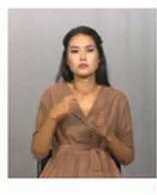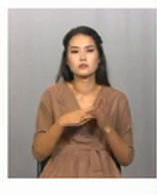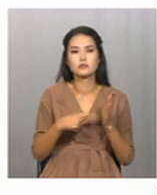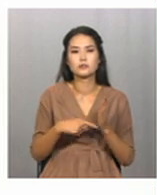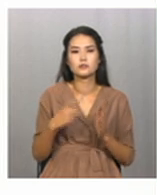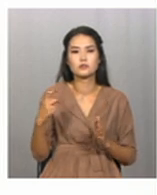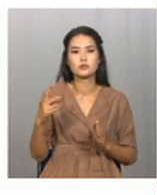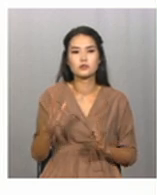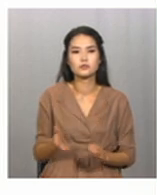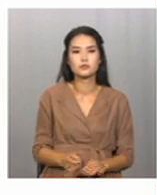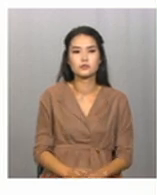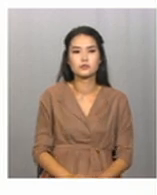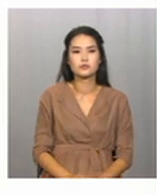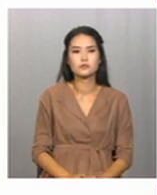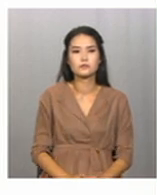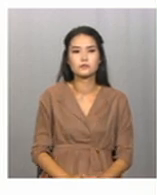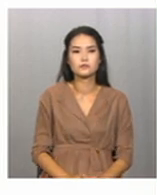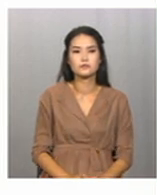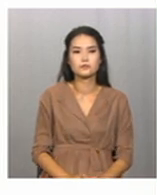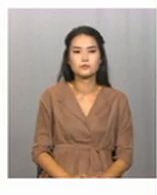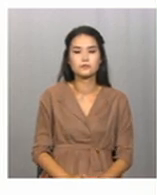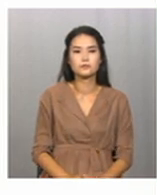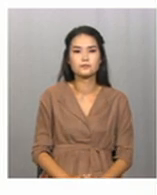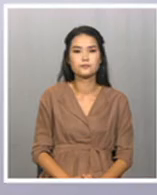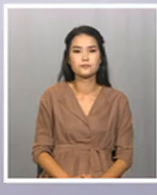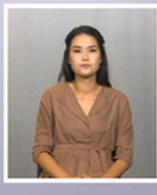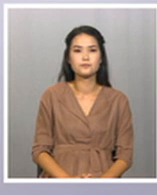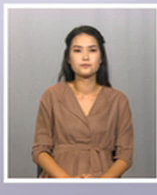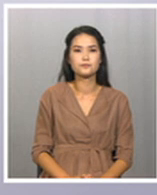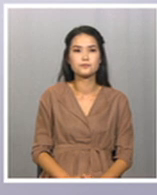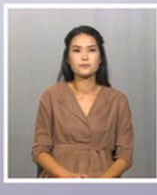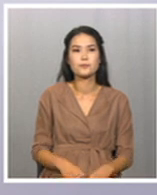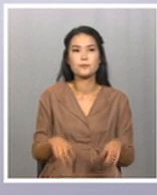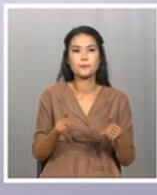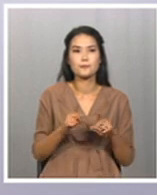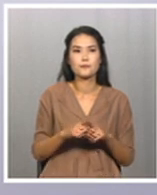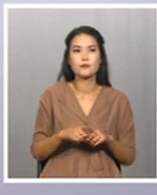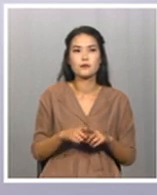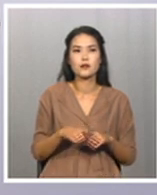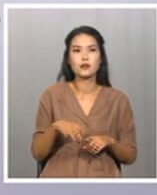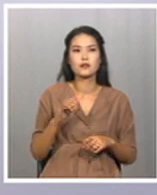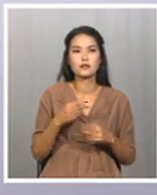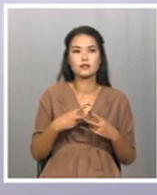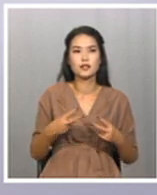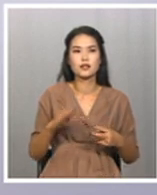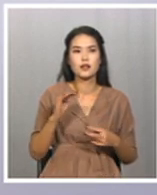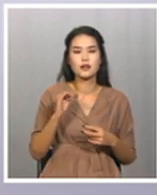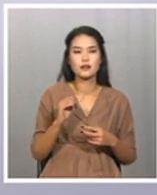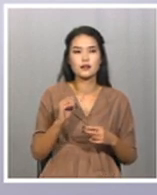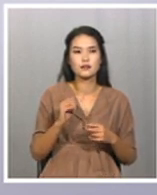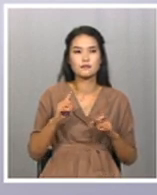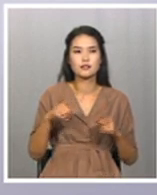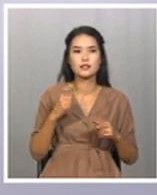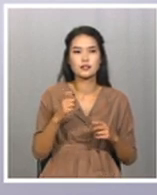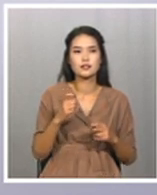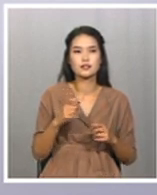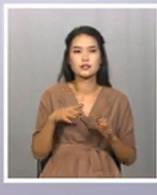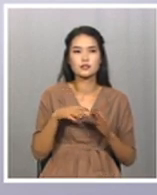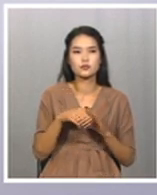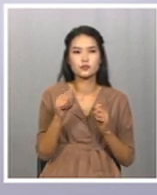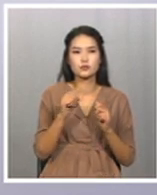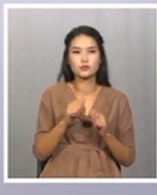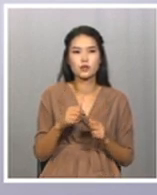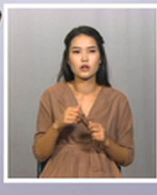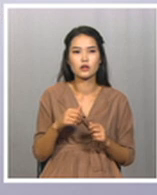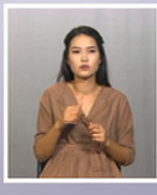тең болады 1 бөлінген X. Мысалы, Y тең болады X-тен F